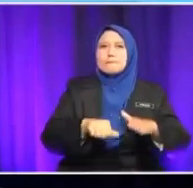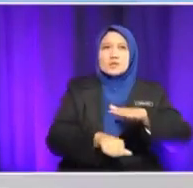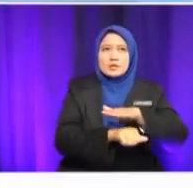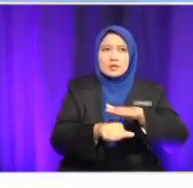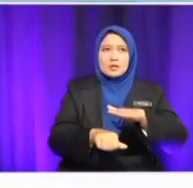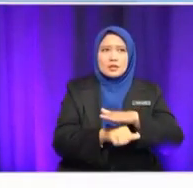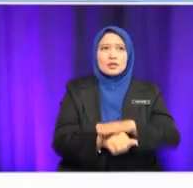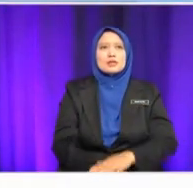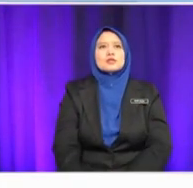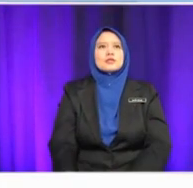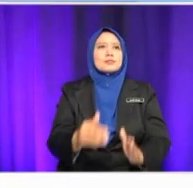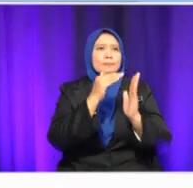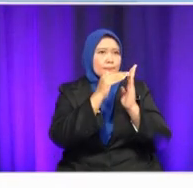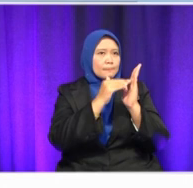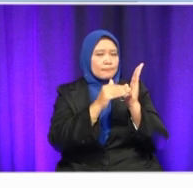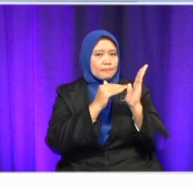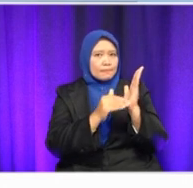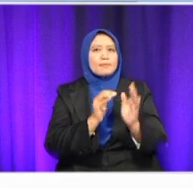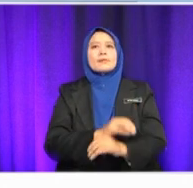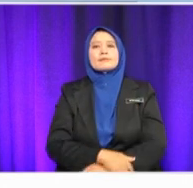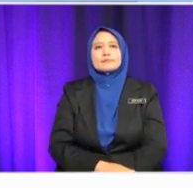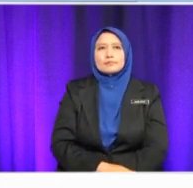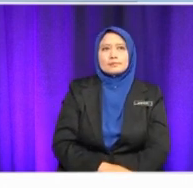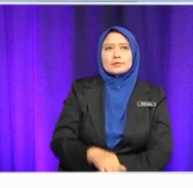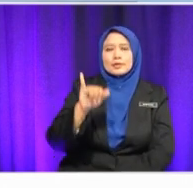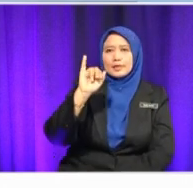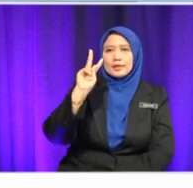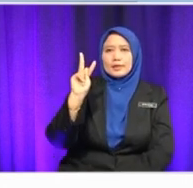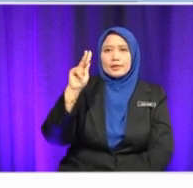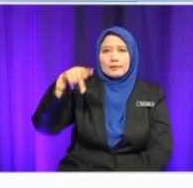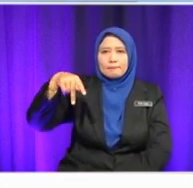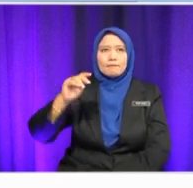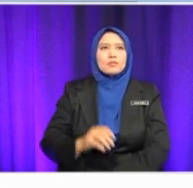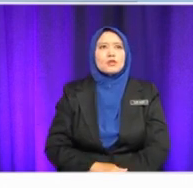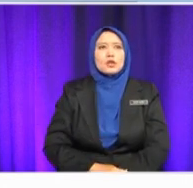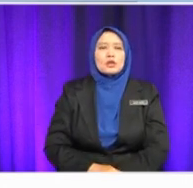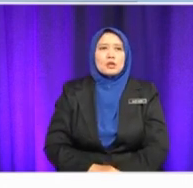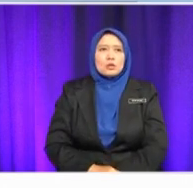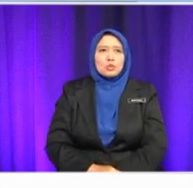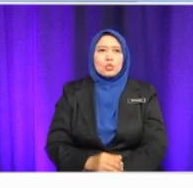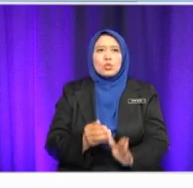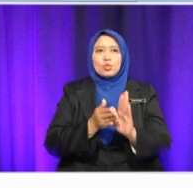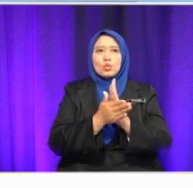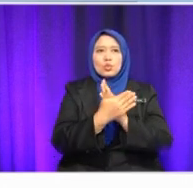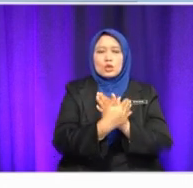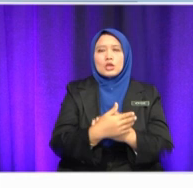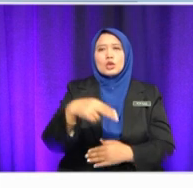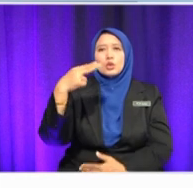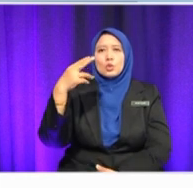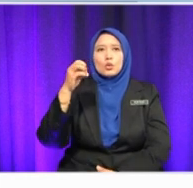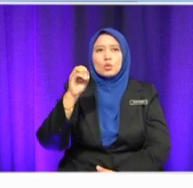dan juga Smith and Smith Oke Hot Wheels lahir pada 11 Juli